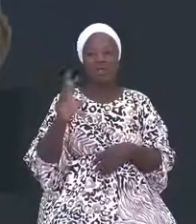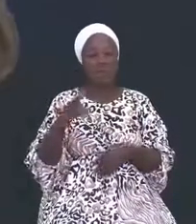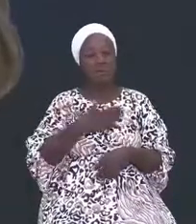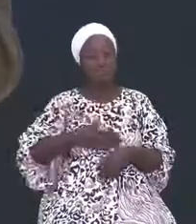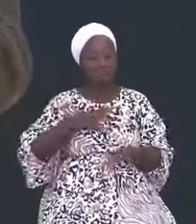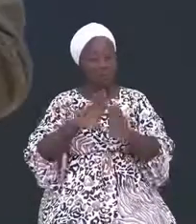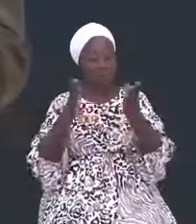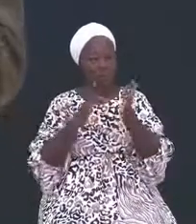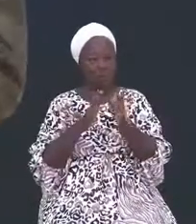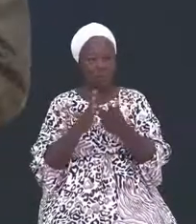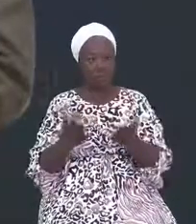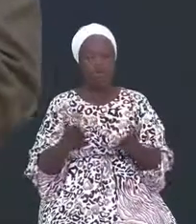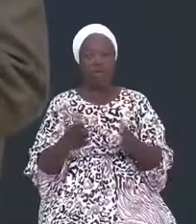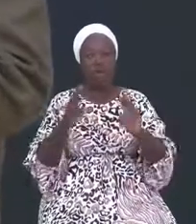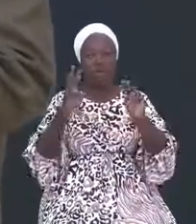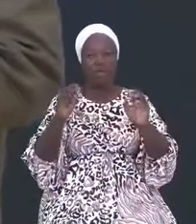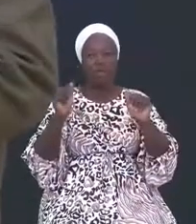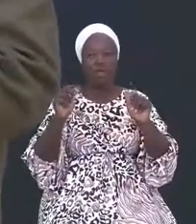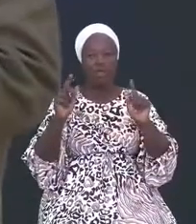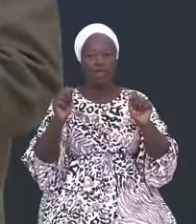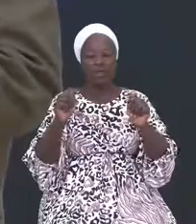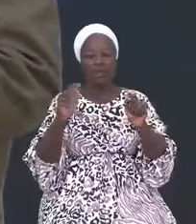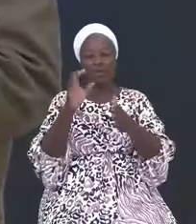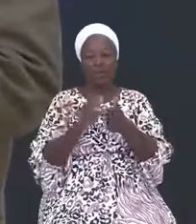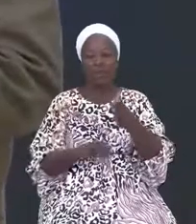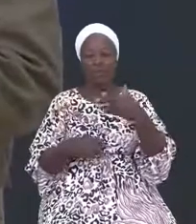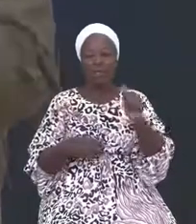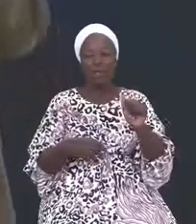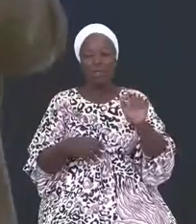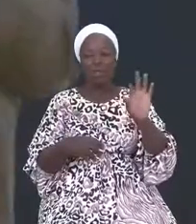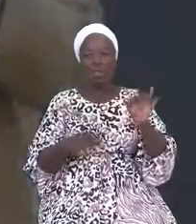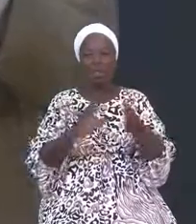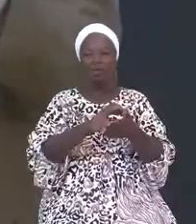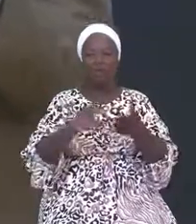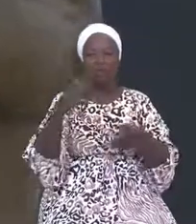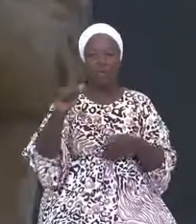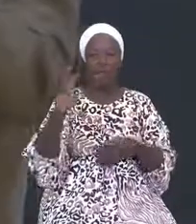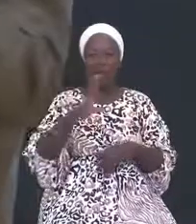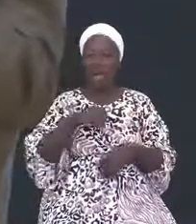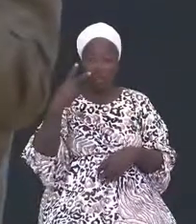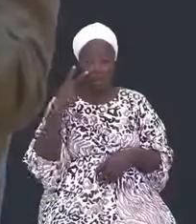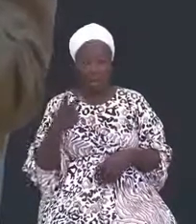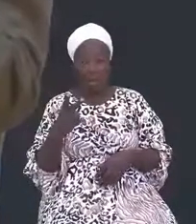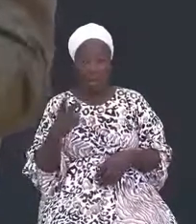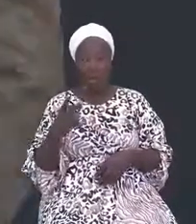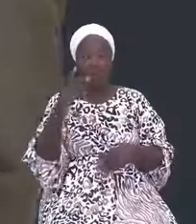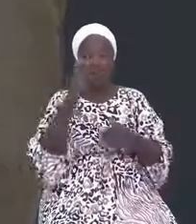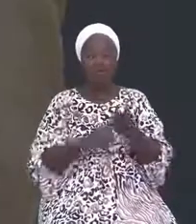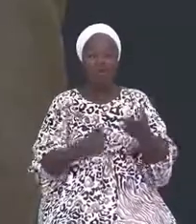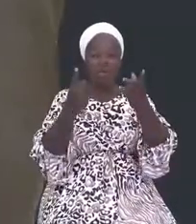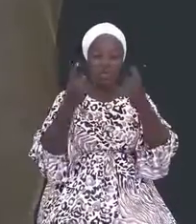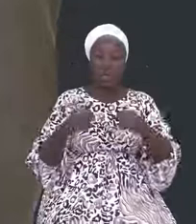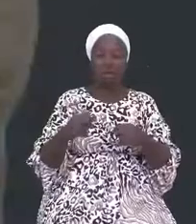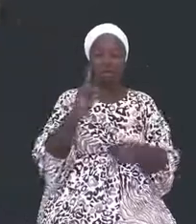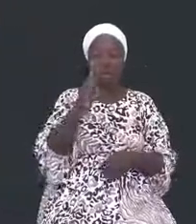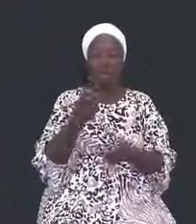plaît. Matthieu 19, verset 16. Et voici un homme s'approcha et